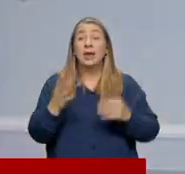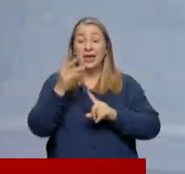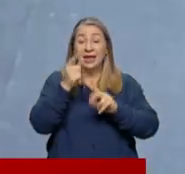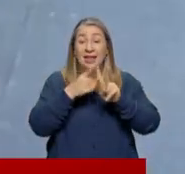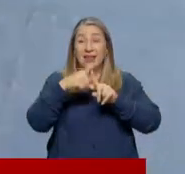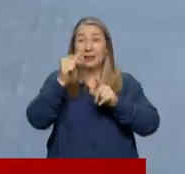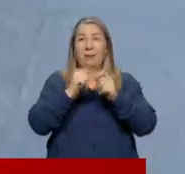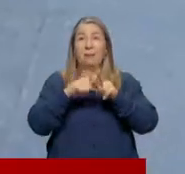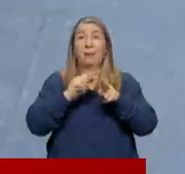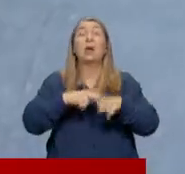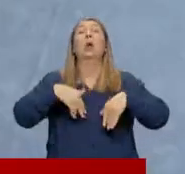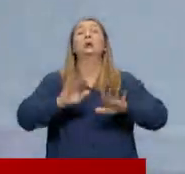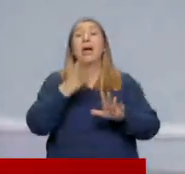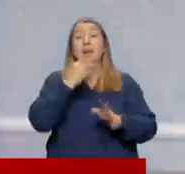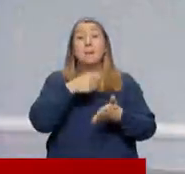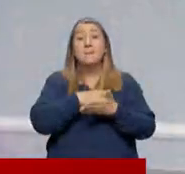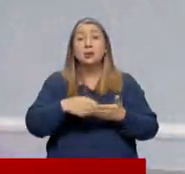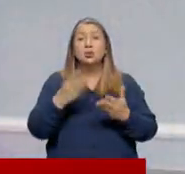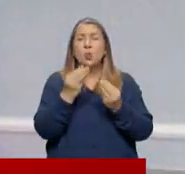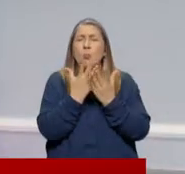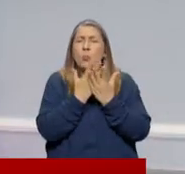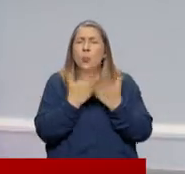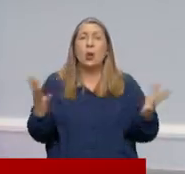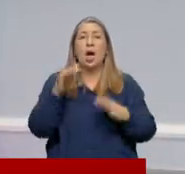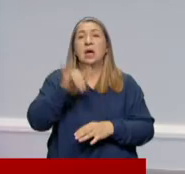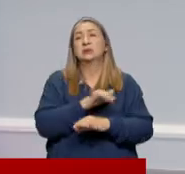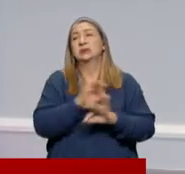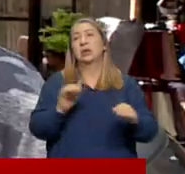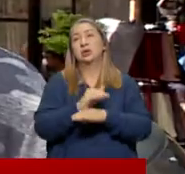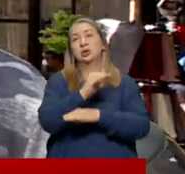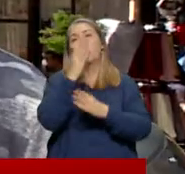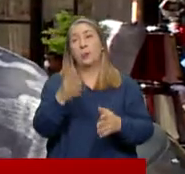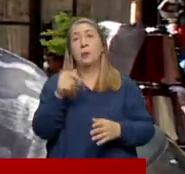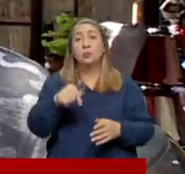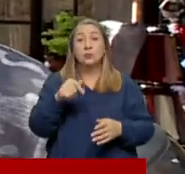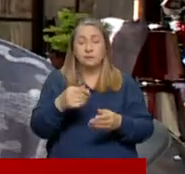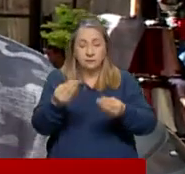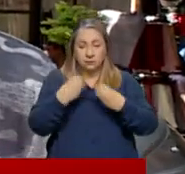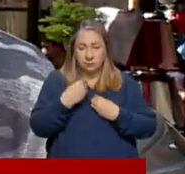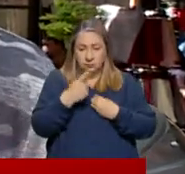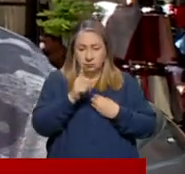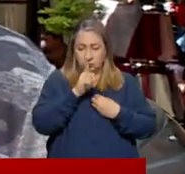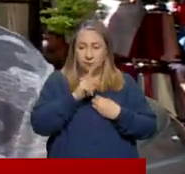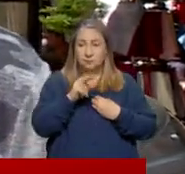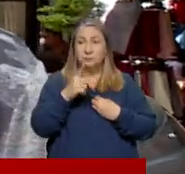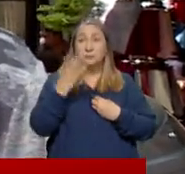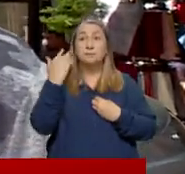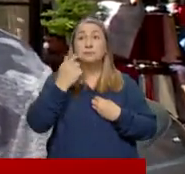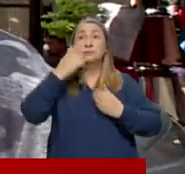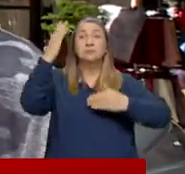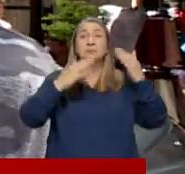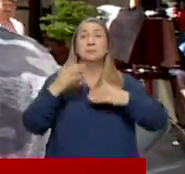intibak Trax elde Pide aylıklarında büyük haksızlıklar yaşanmaktadır bugünkü verilen 1100 lira kadar askerden